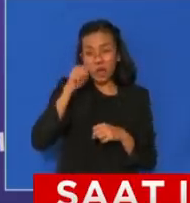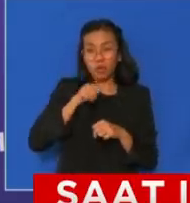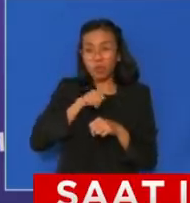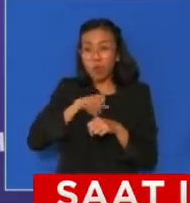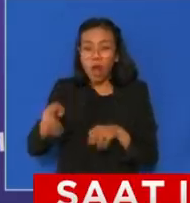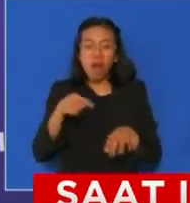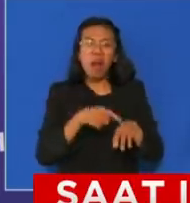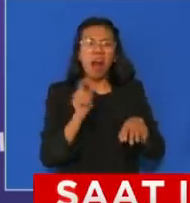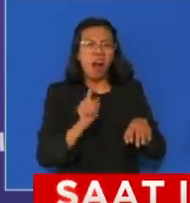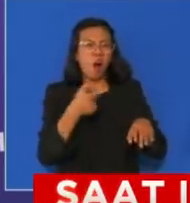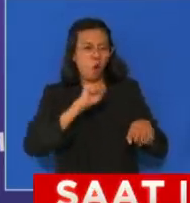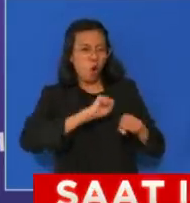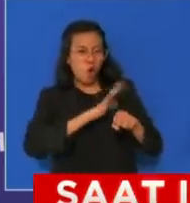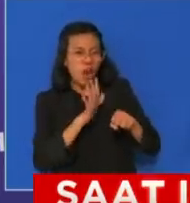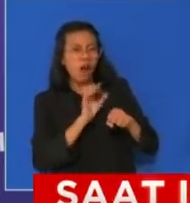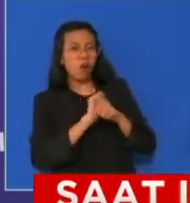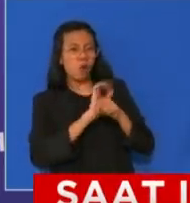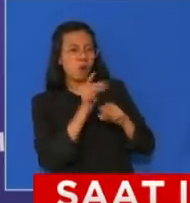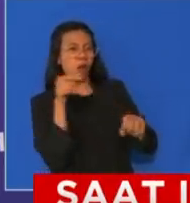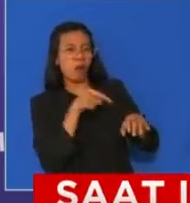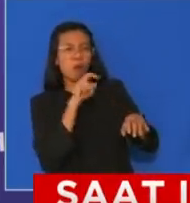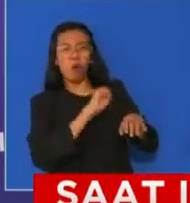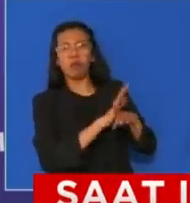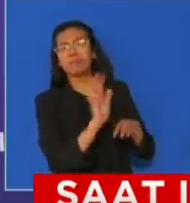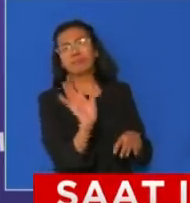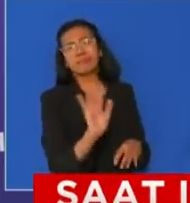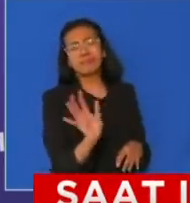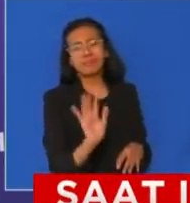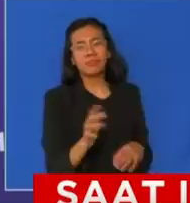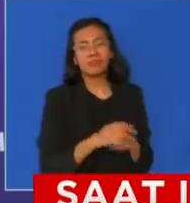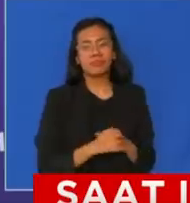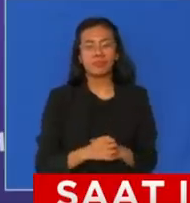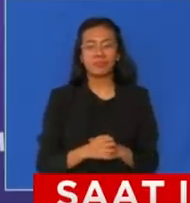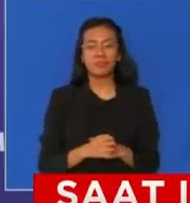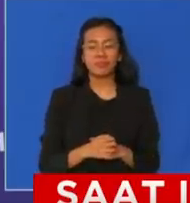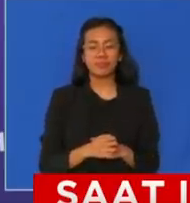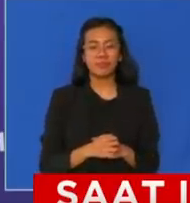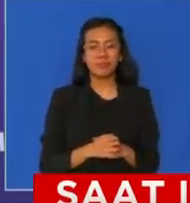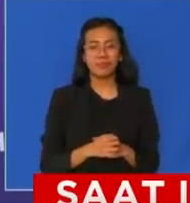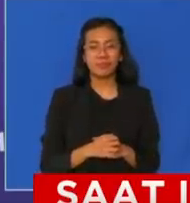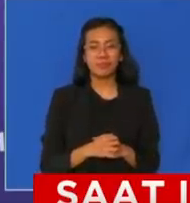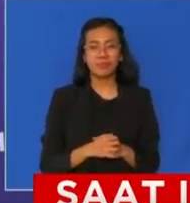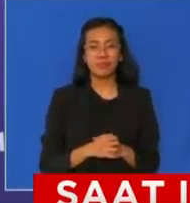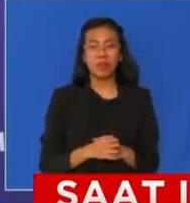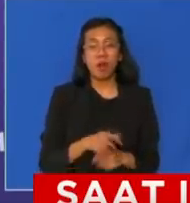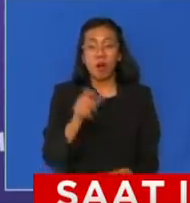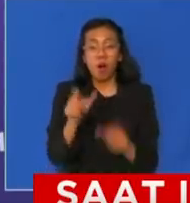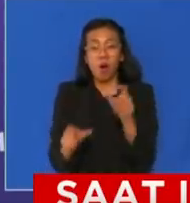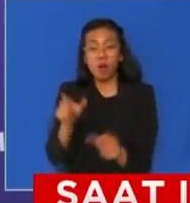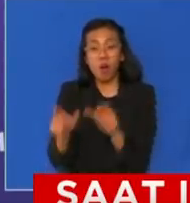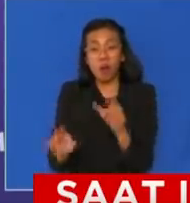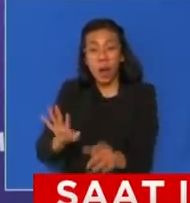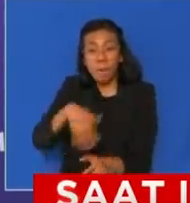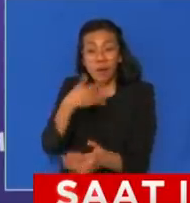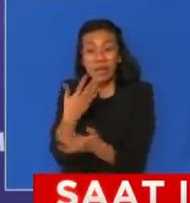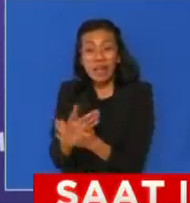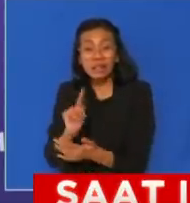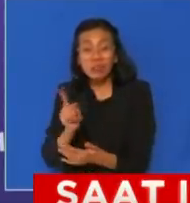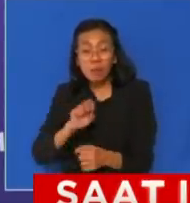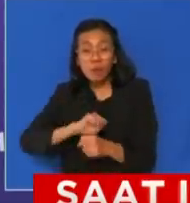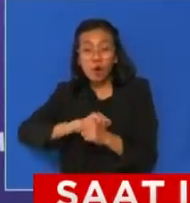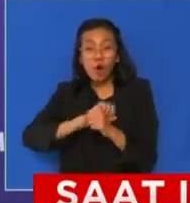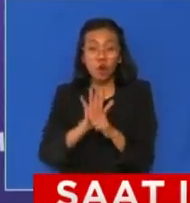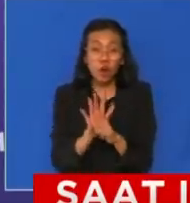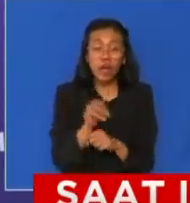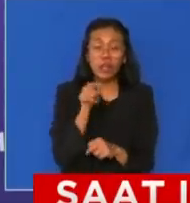kofit Hai kasus yang kita sampaikan terkait dengan meninggal karena covert itu adalah